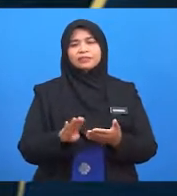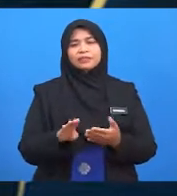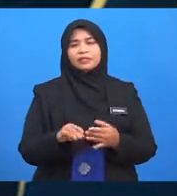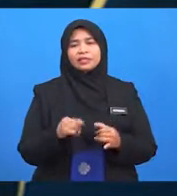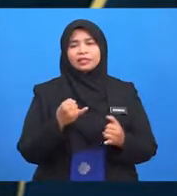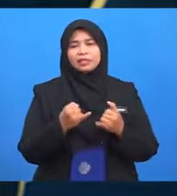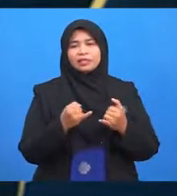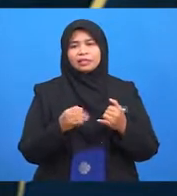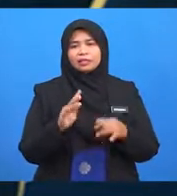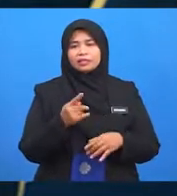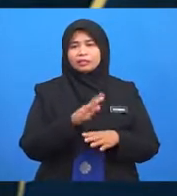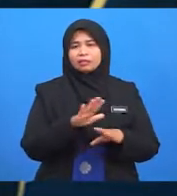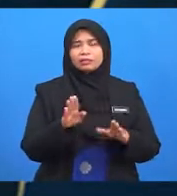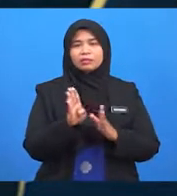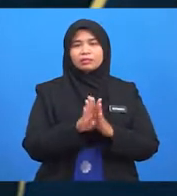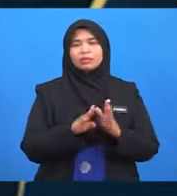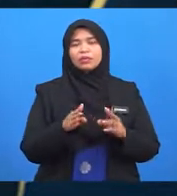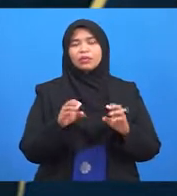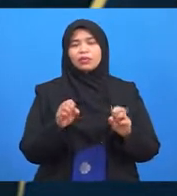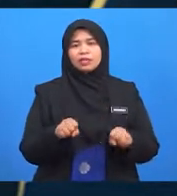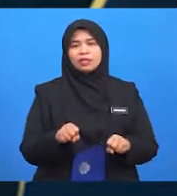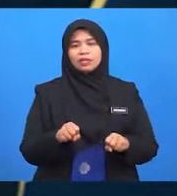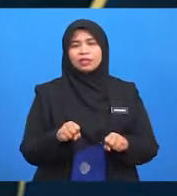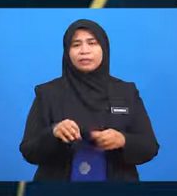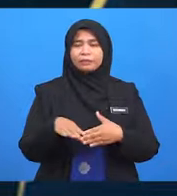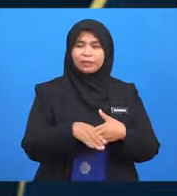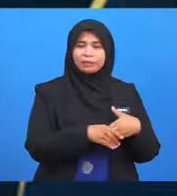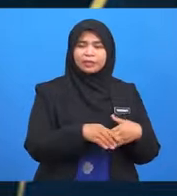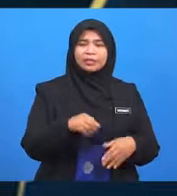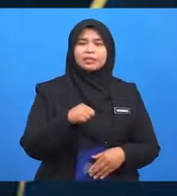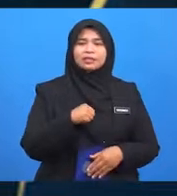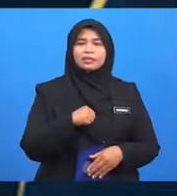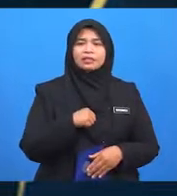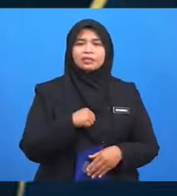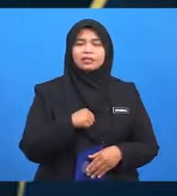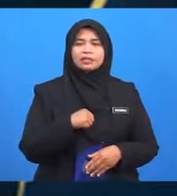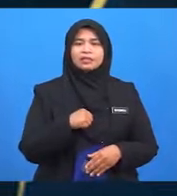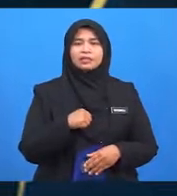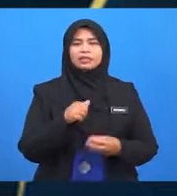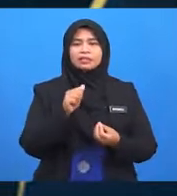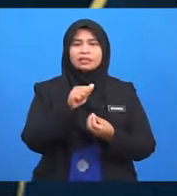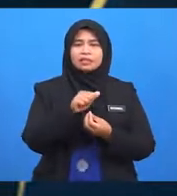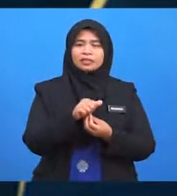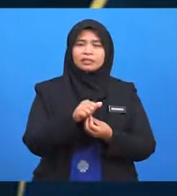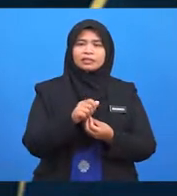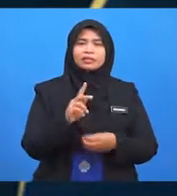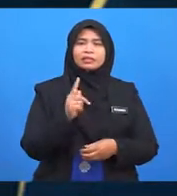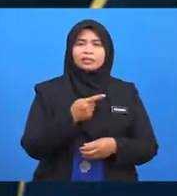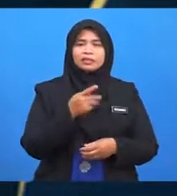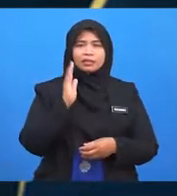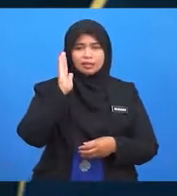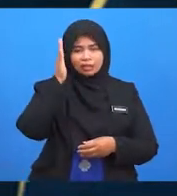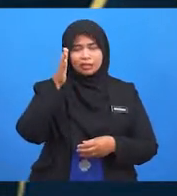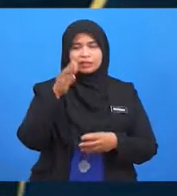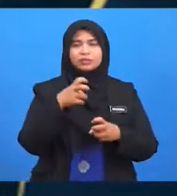tidak berupaya memandu atau memimpin diri, akibat daripada sikap itu, kita